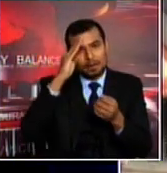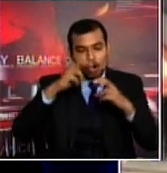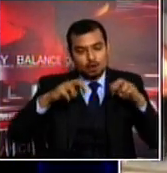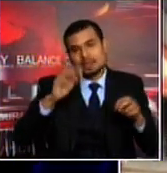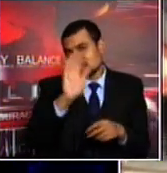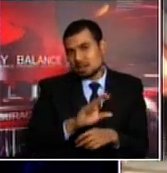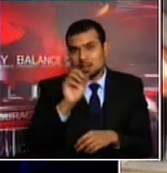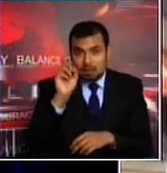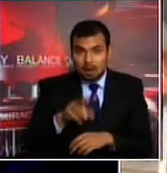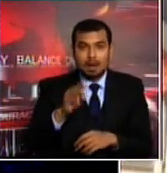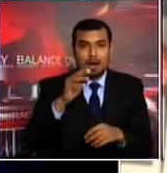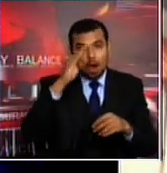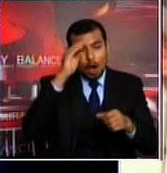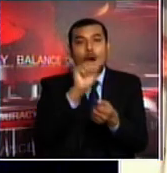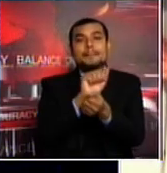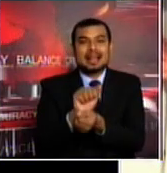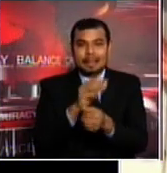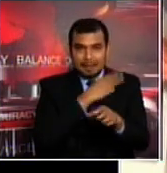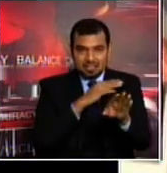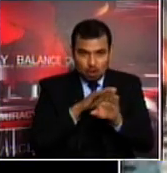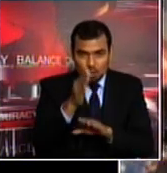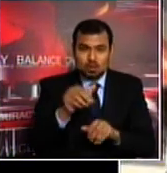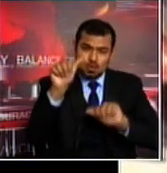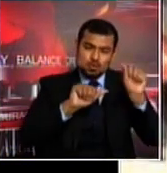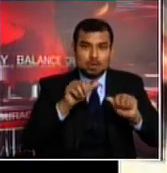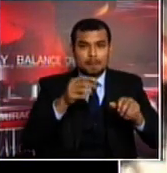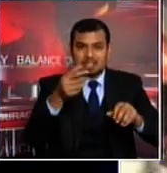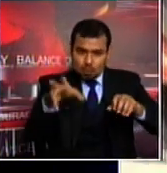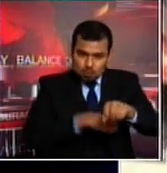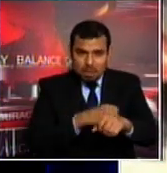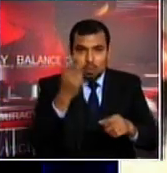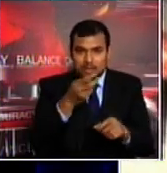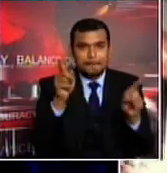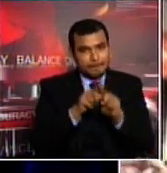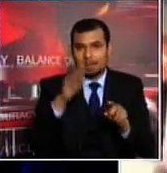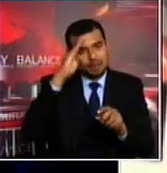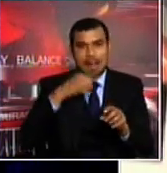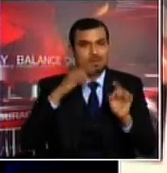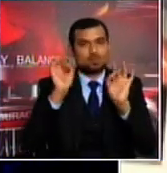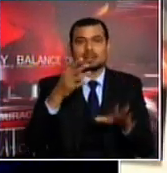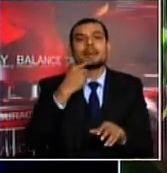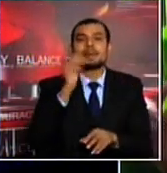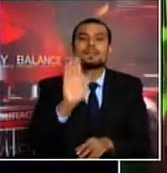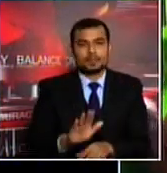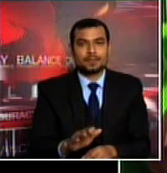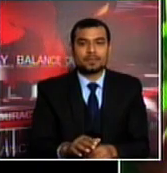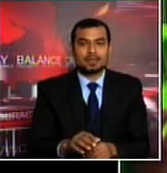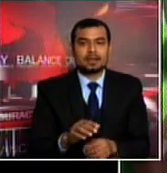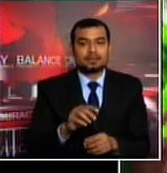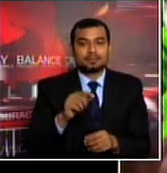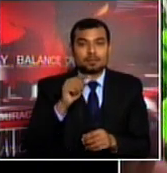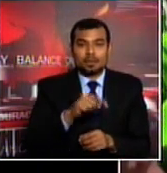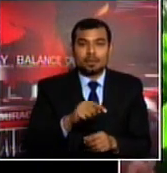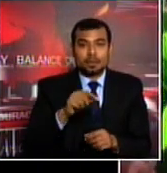तर अपराधीहरू जुनसुकै आवरणमा लुक्न खोजे पनि नछाडिने प्रहरी उपरीक्षक गेवाली बताउँछन्। चेयरम्यान